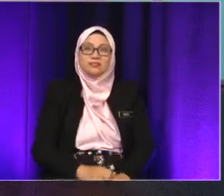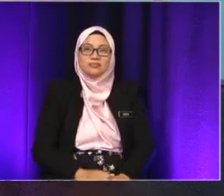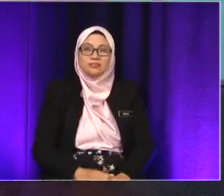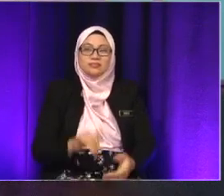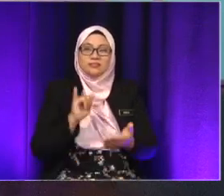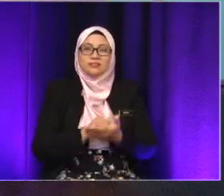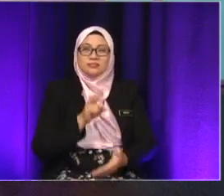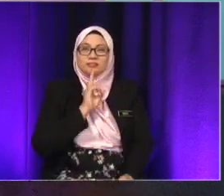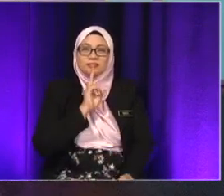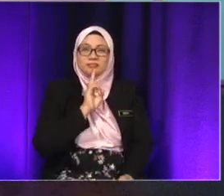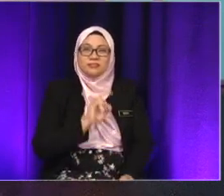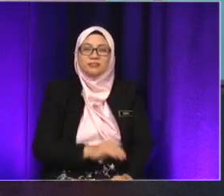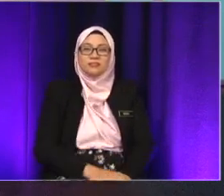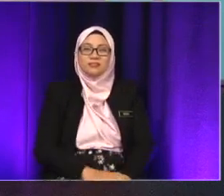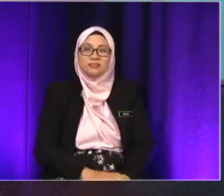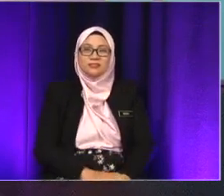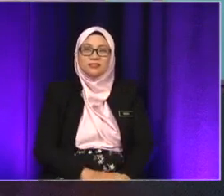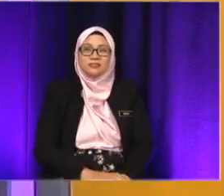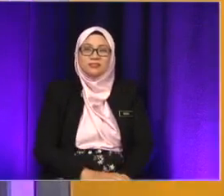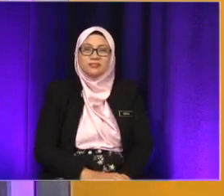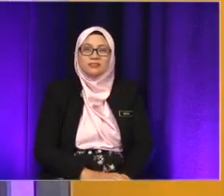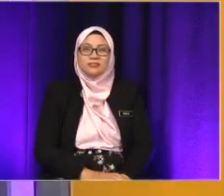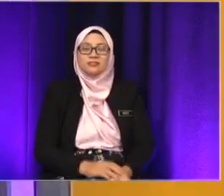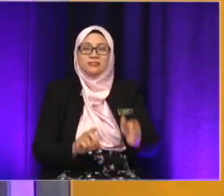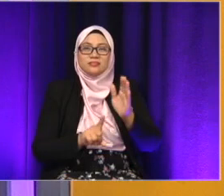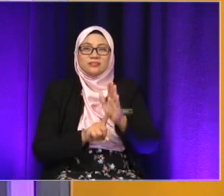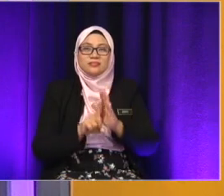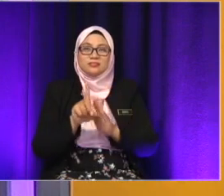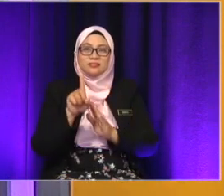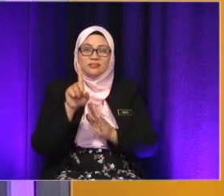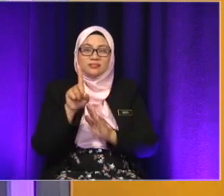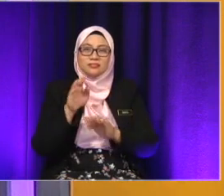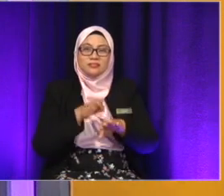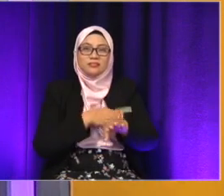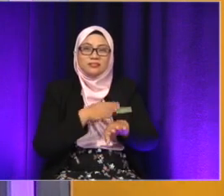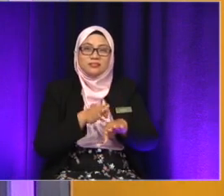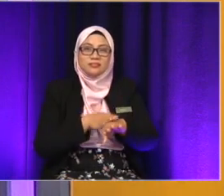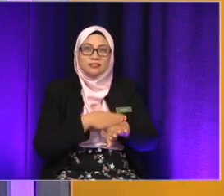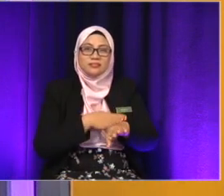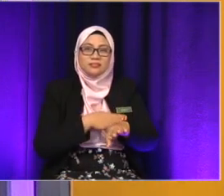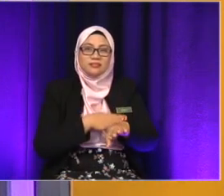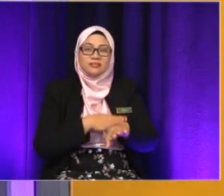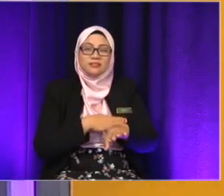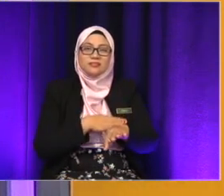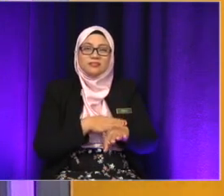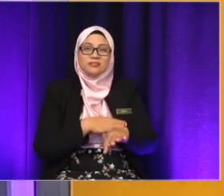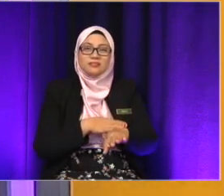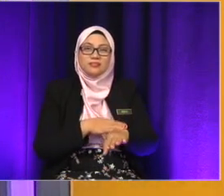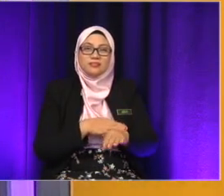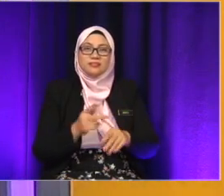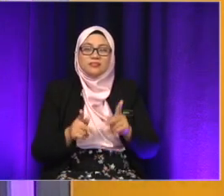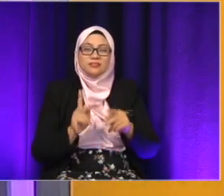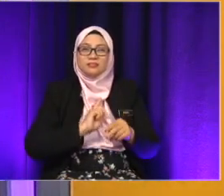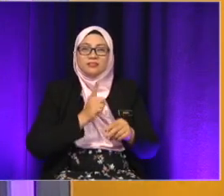Kadang kita tengok dalam TV mana-mana kan, dia naik pelan-pelan kan, itu hidrolik. Dan tangga tu juga tangga tu naik. Kalau kita guna tangan tak